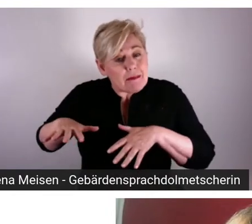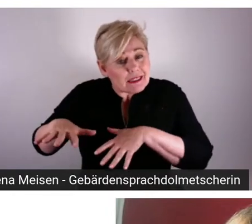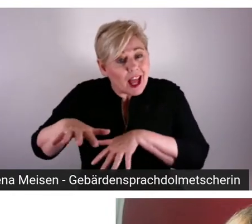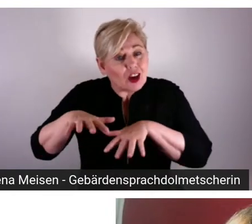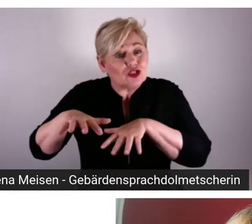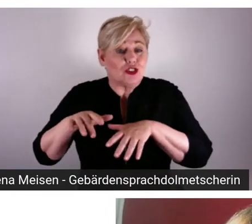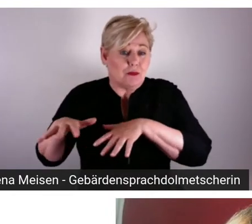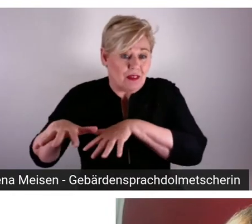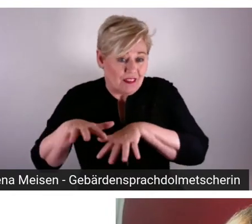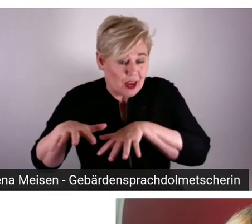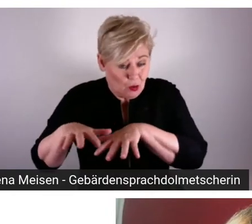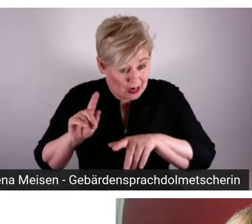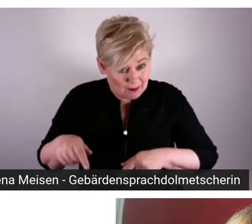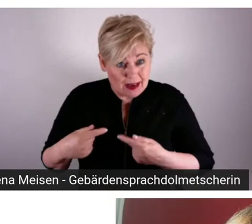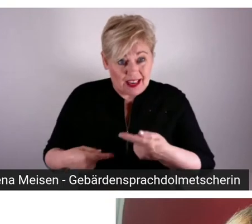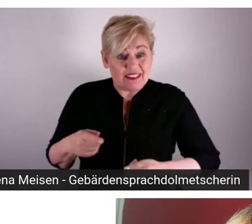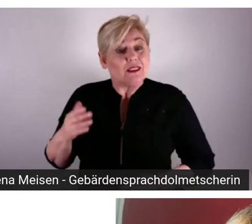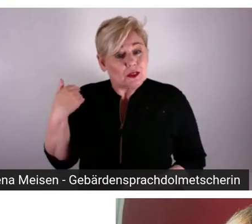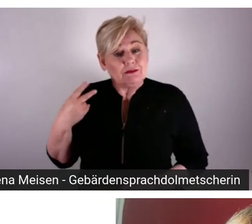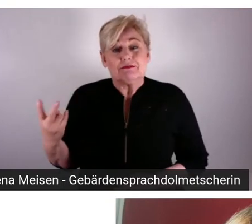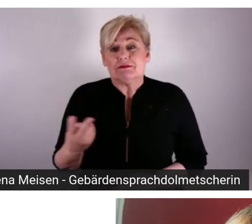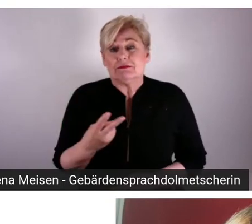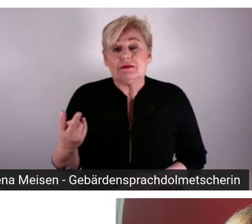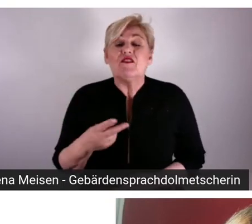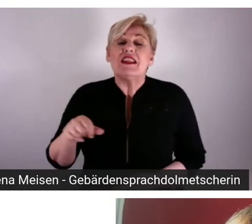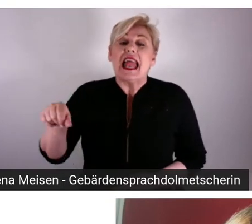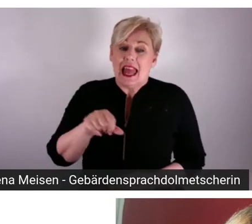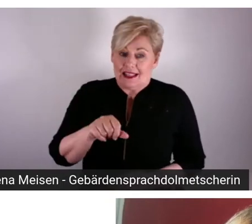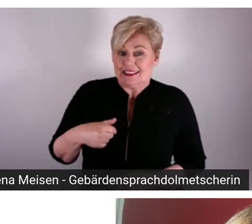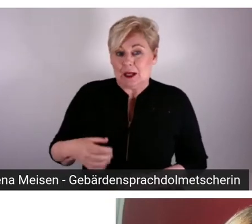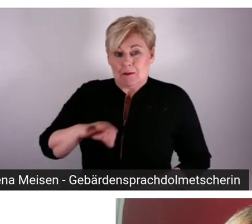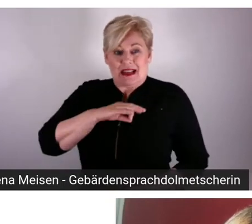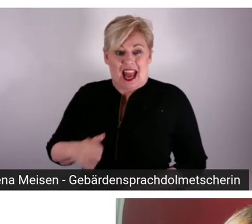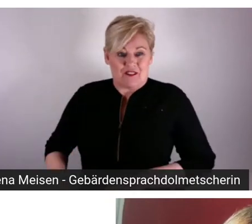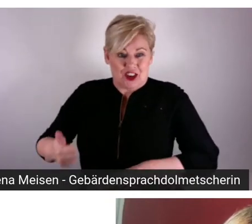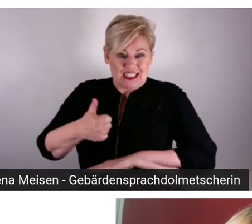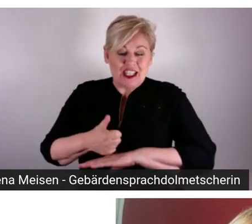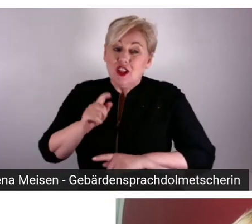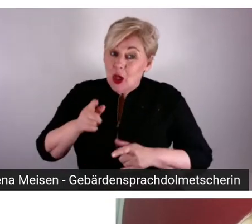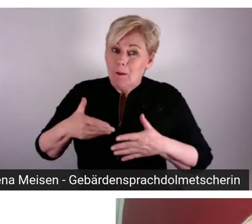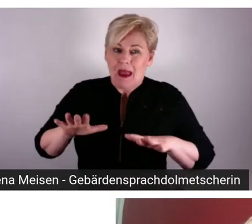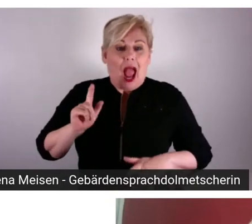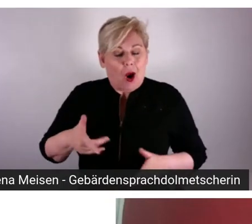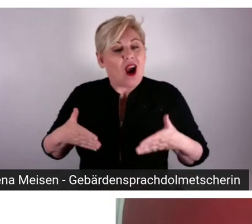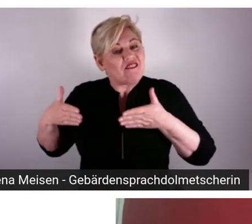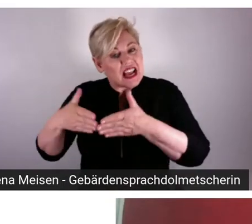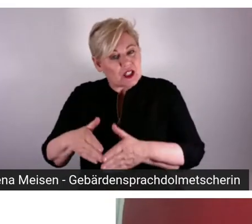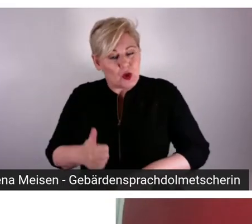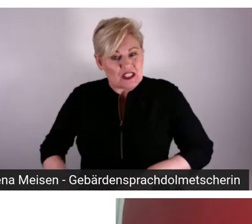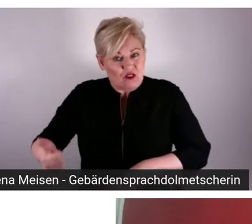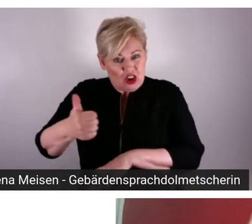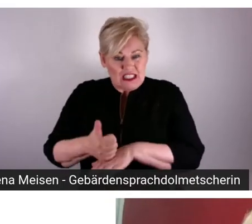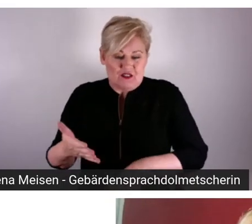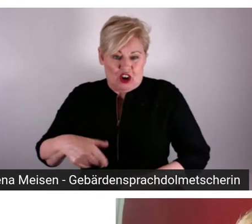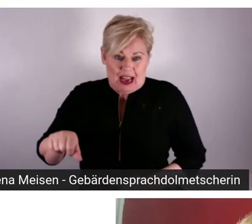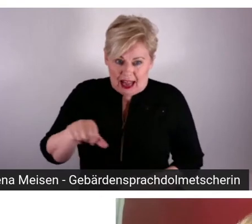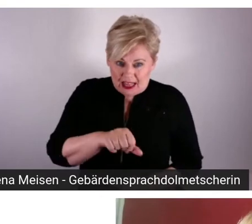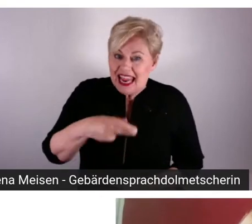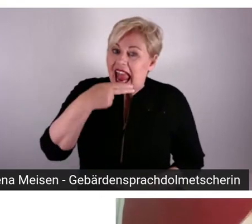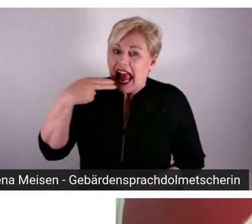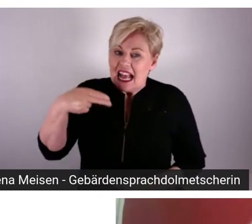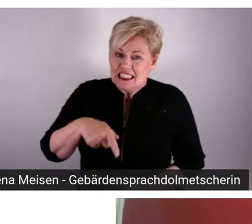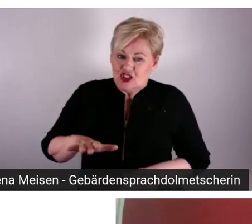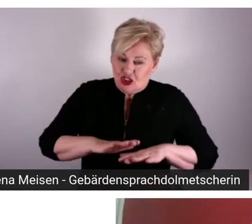und eine der beiden Parteivorsitzenden der Linken. Sie ist aber noch viel mehr. Sie ist auch Fraktionsvorsitzende der Linken im Hessischen